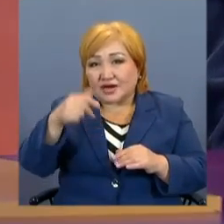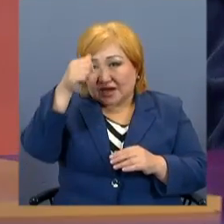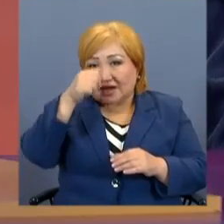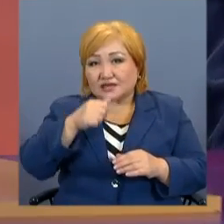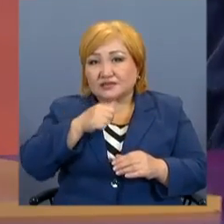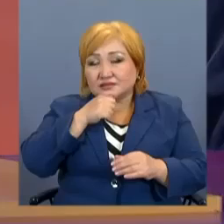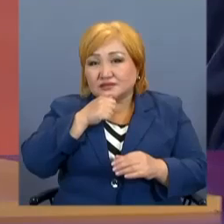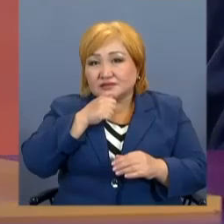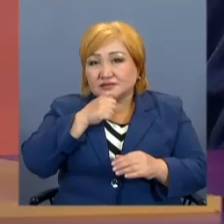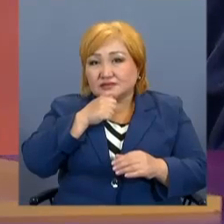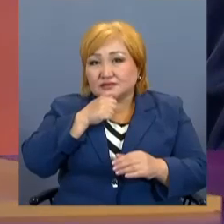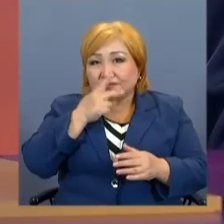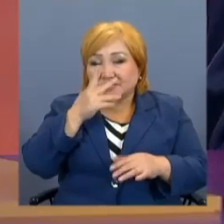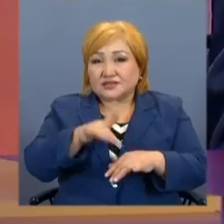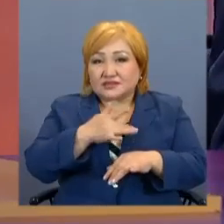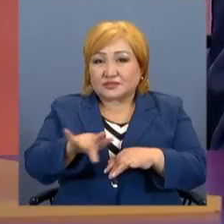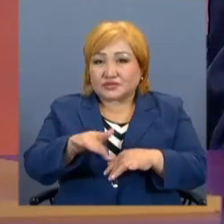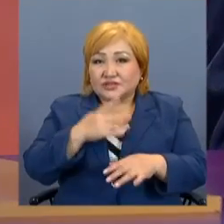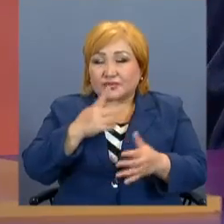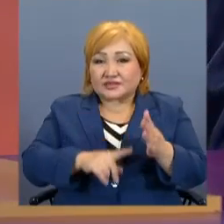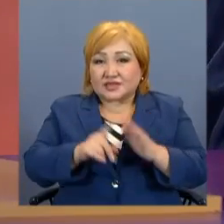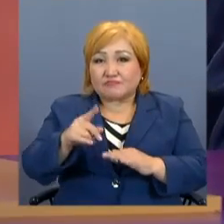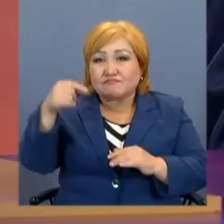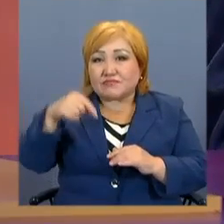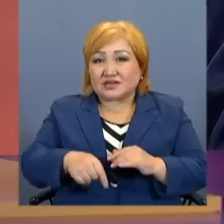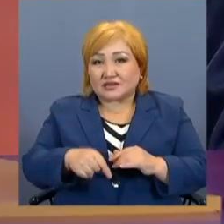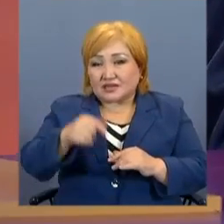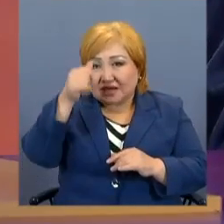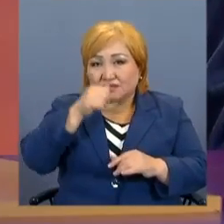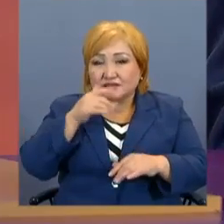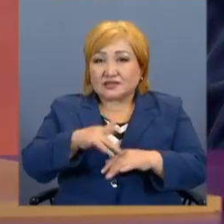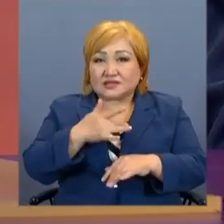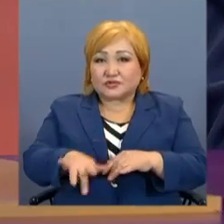көрсеткіштен бастап 1000 есептік көрсеткішке дейін белгіленген.